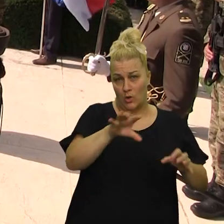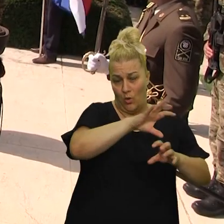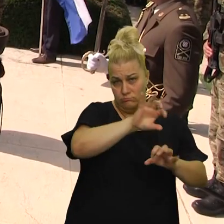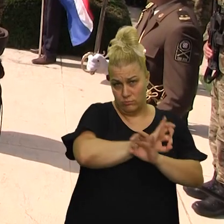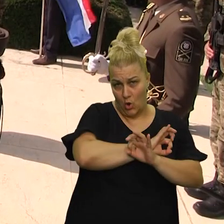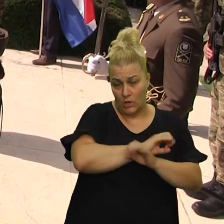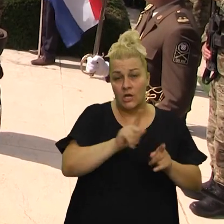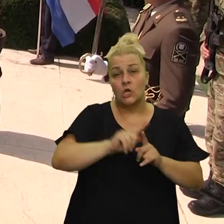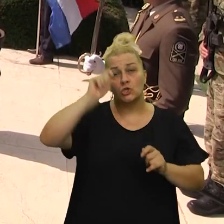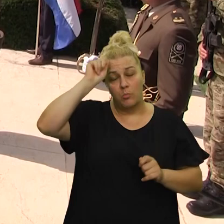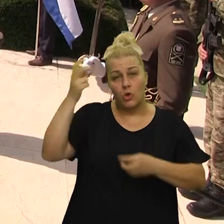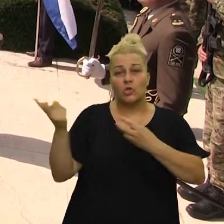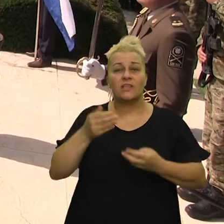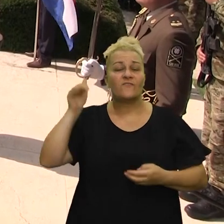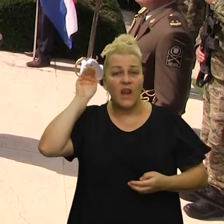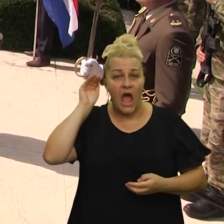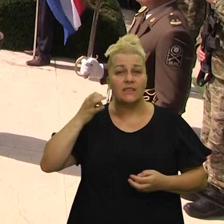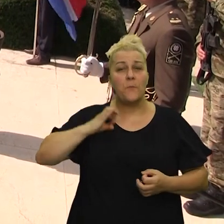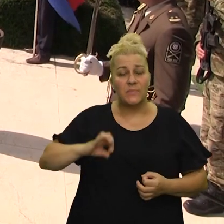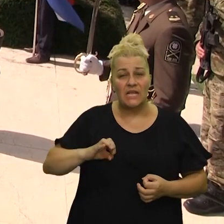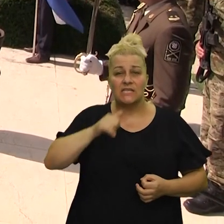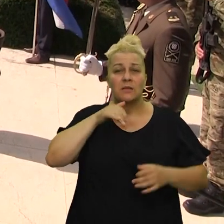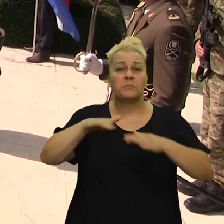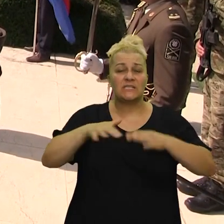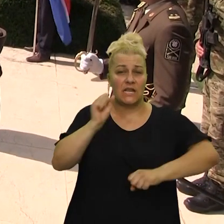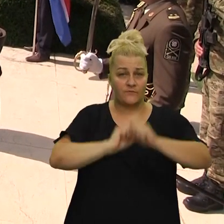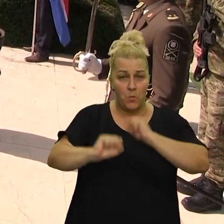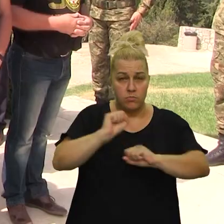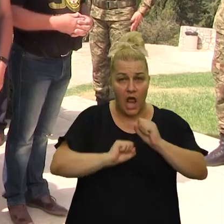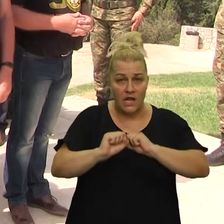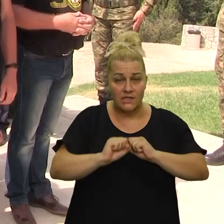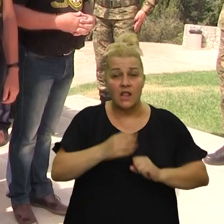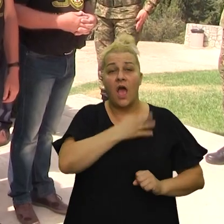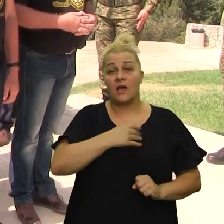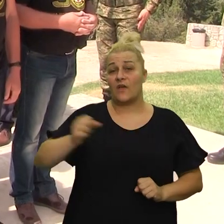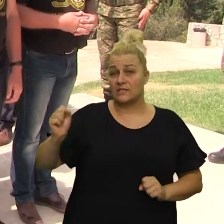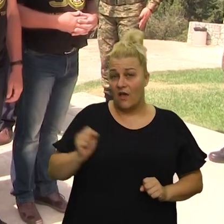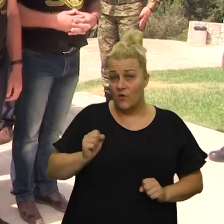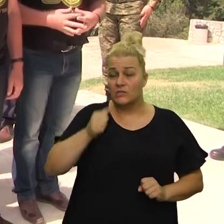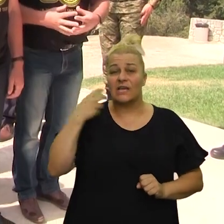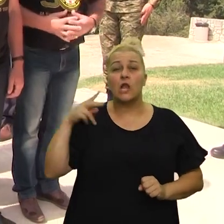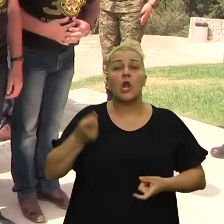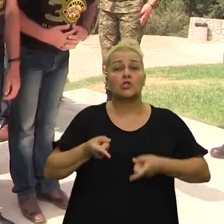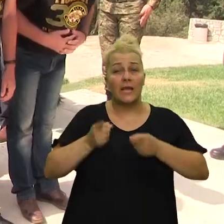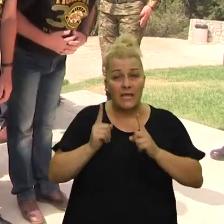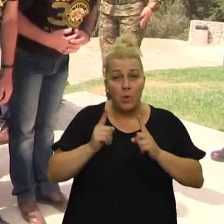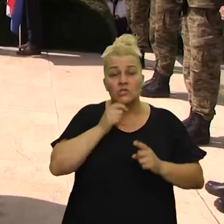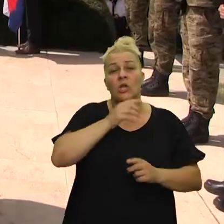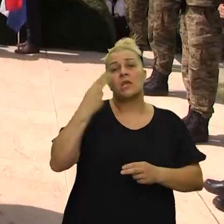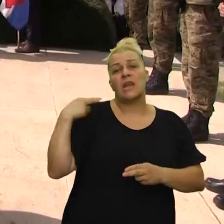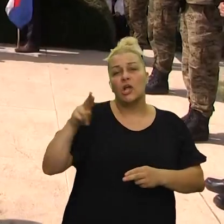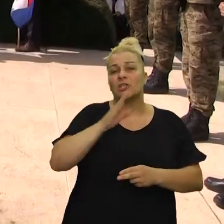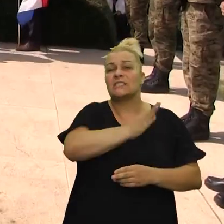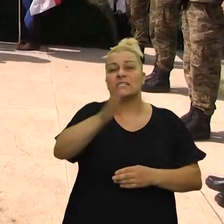vitezova počast su odali izaslanici vlade, predsjednika Republike, ministarstva hrvatskih branitelja, hrvatske vojske, gradonačelnik Imotskog, načelnici svih